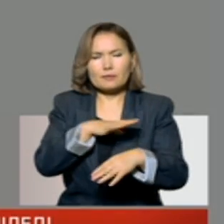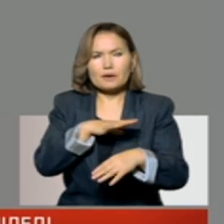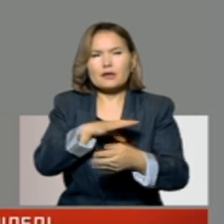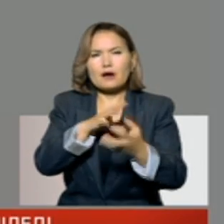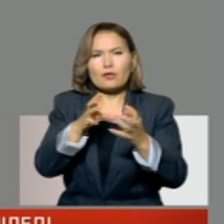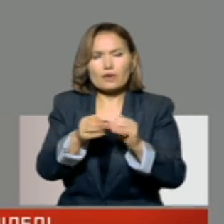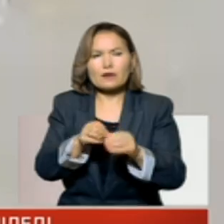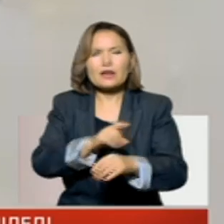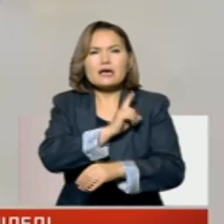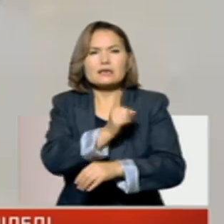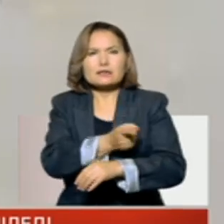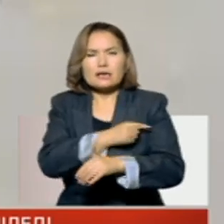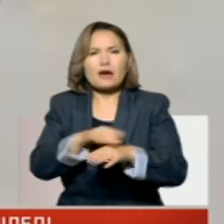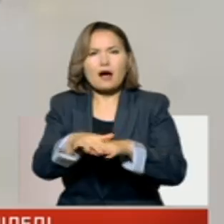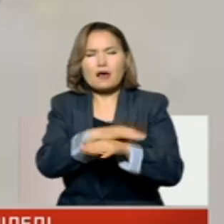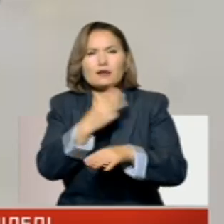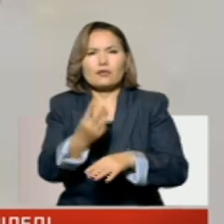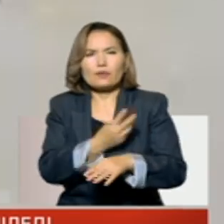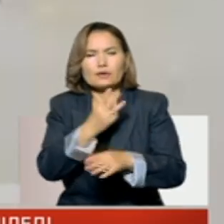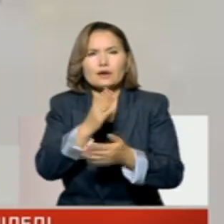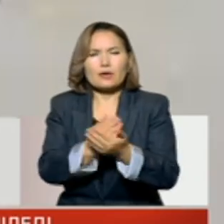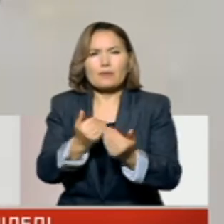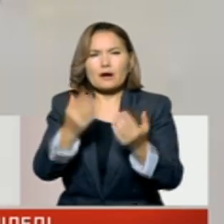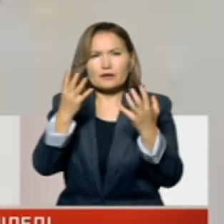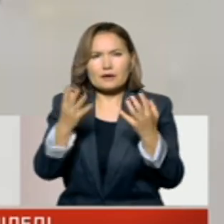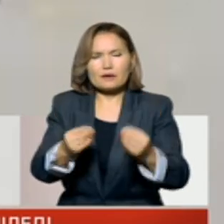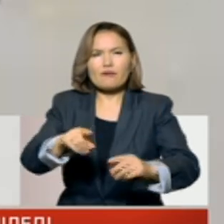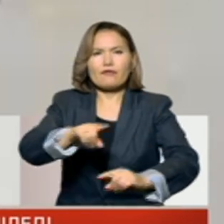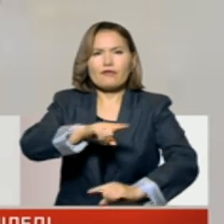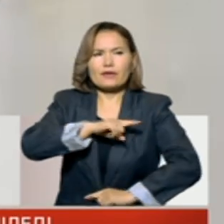Көкпар десе делебесі қозатын халықпыз ғой. Қазір финал...